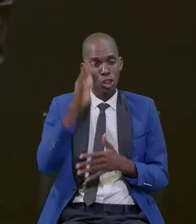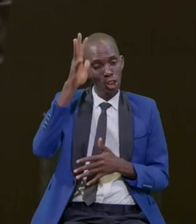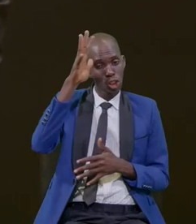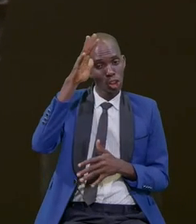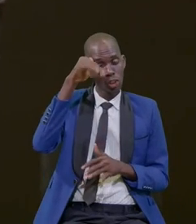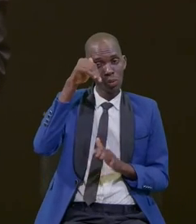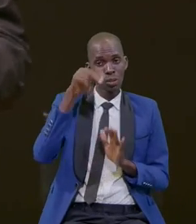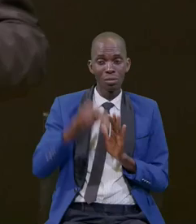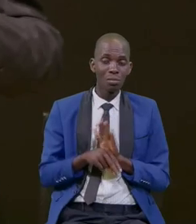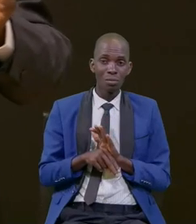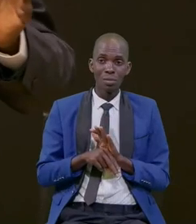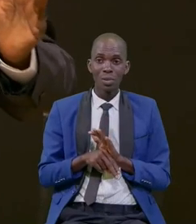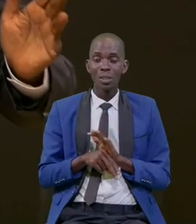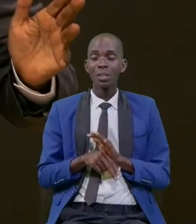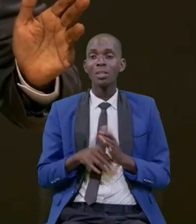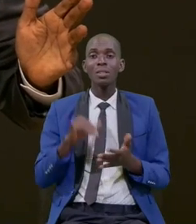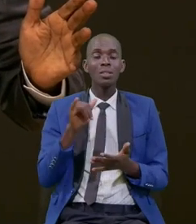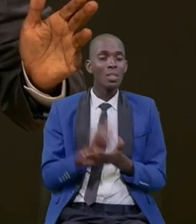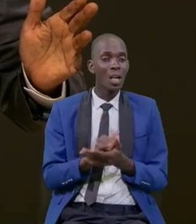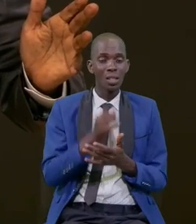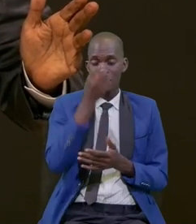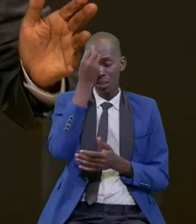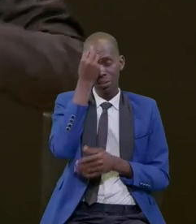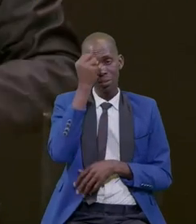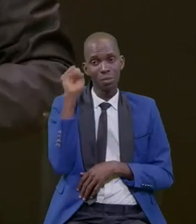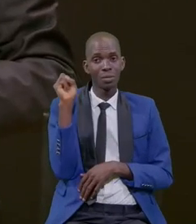cette récalcitrance, cette désobéissance,